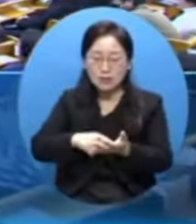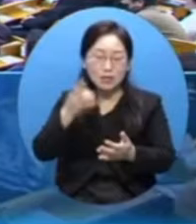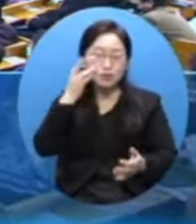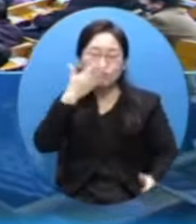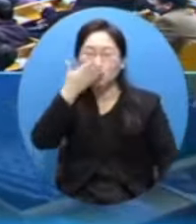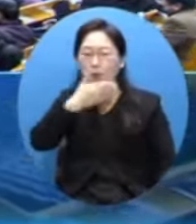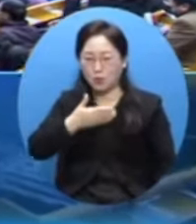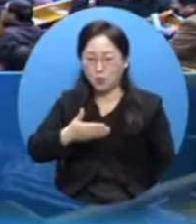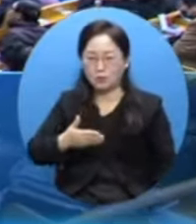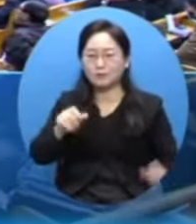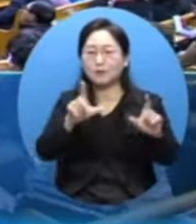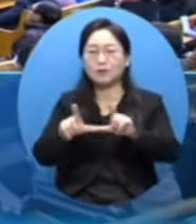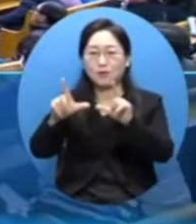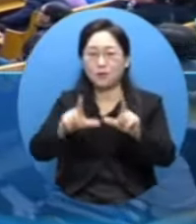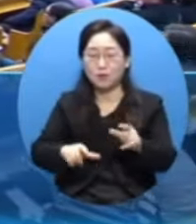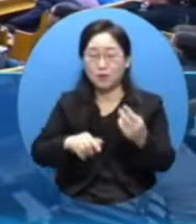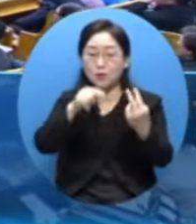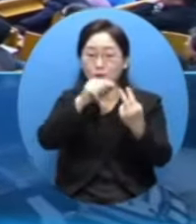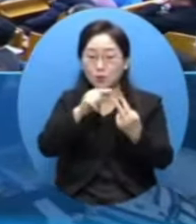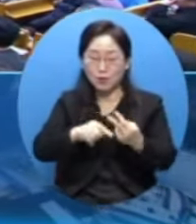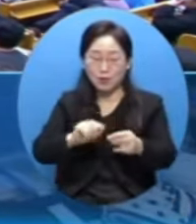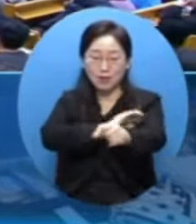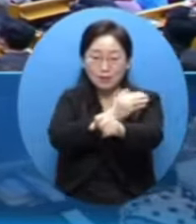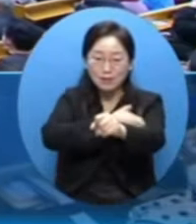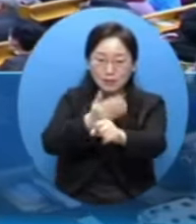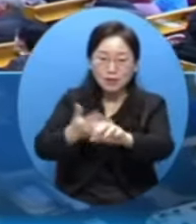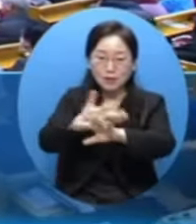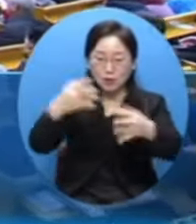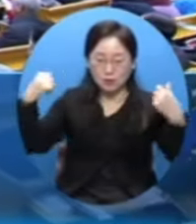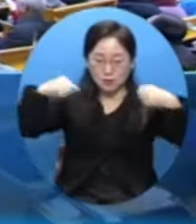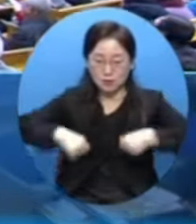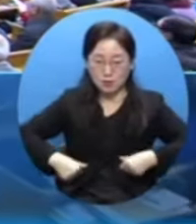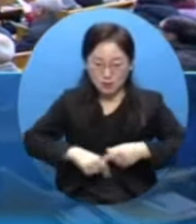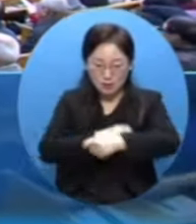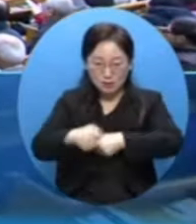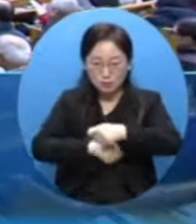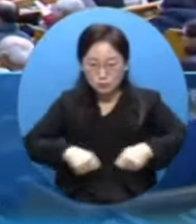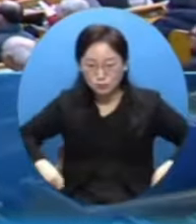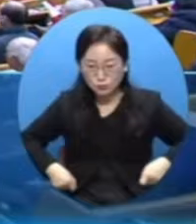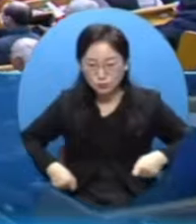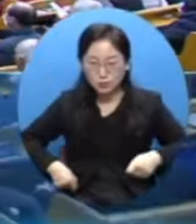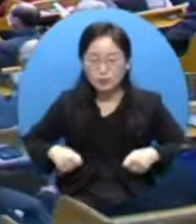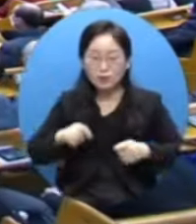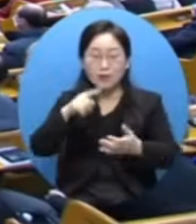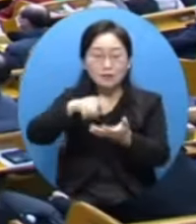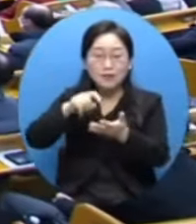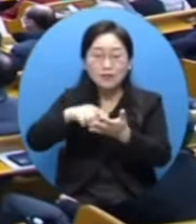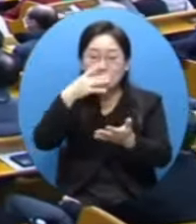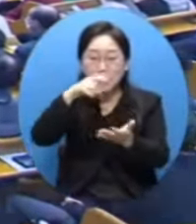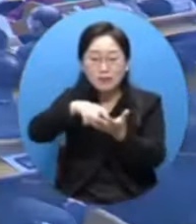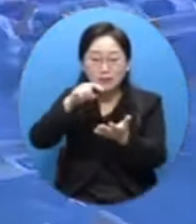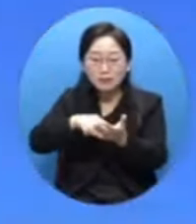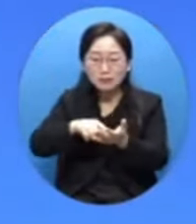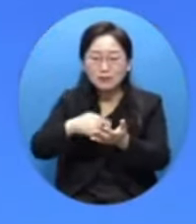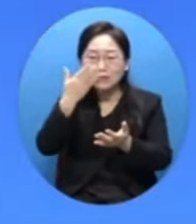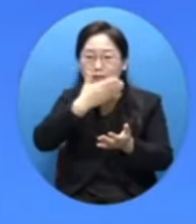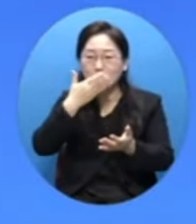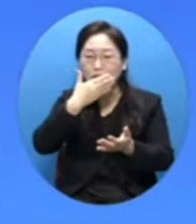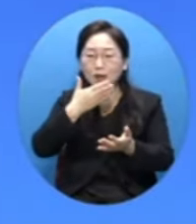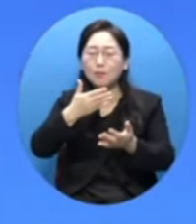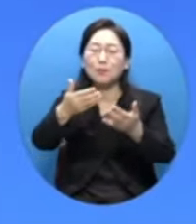낙타털 옷을 입고 허리에 가죽띠를 띠고 메뚜기와 숙청을 먹더라 성경은 말씀합니다. 사람은 누구나 편하고 좋은